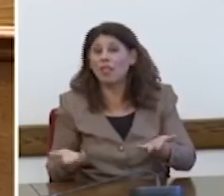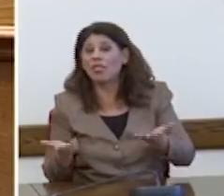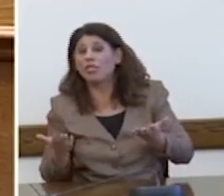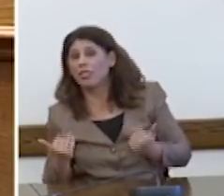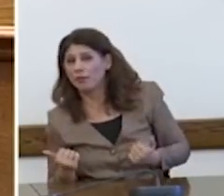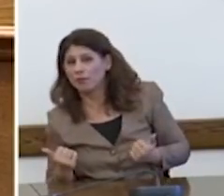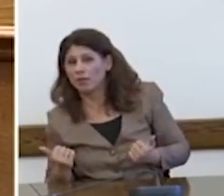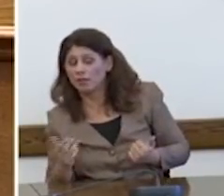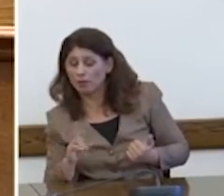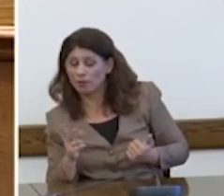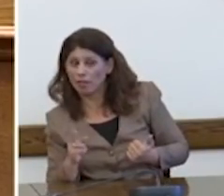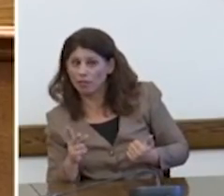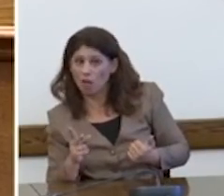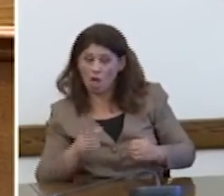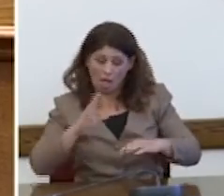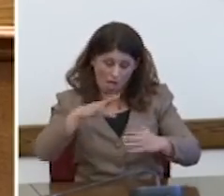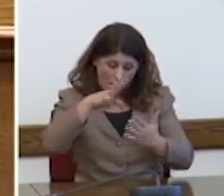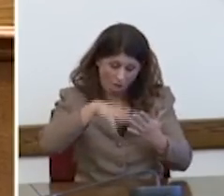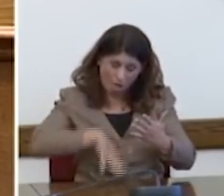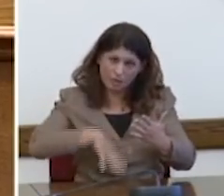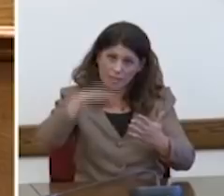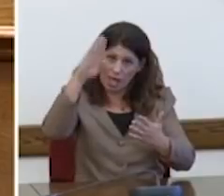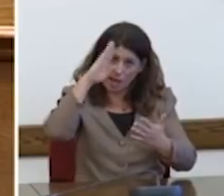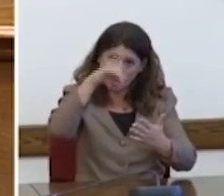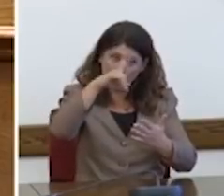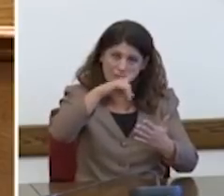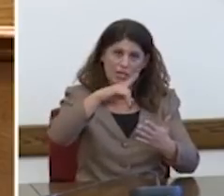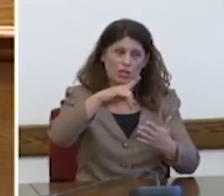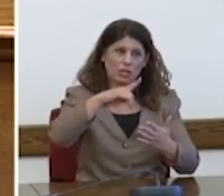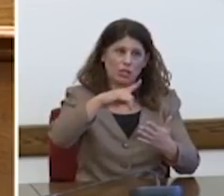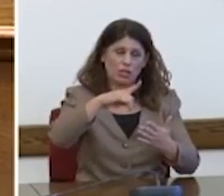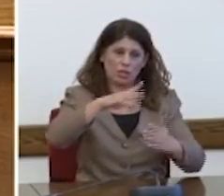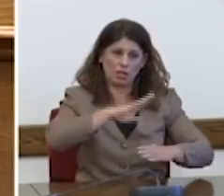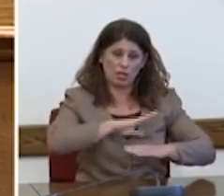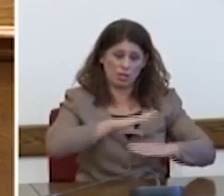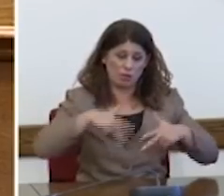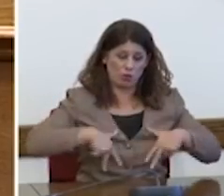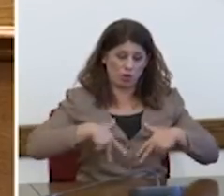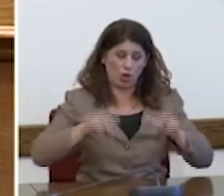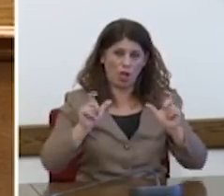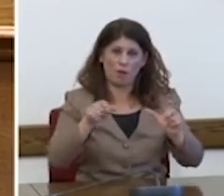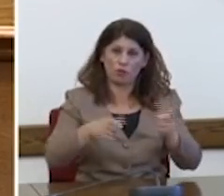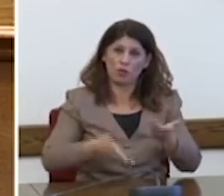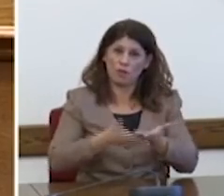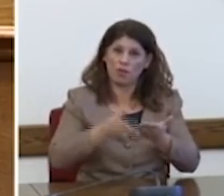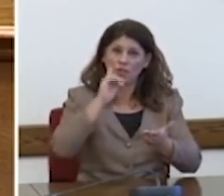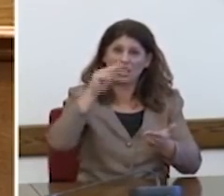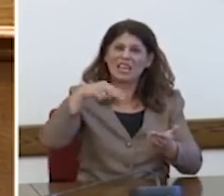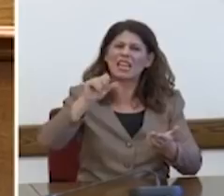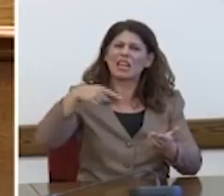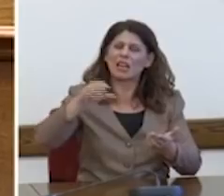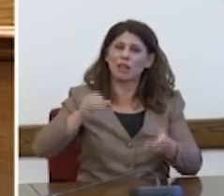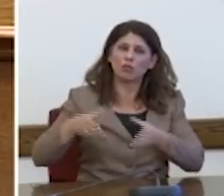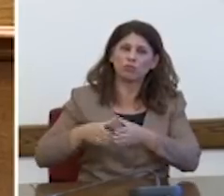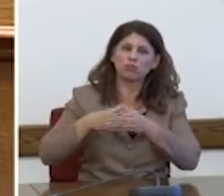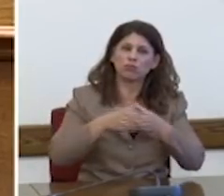του Αμερικάνικου Πενταγώνου που έγραφε ότι αυτή η αναβάθμιση θα βοηθήσει στις νατοικές αποστολές στην